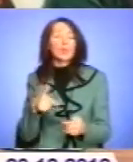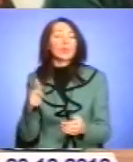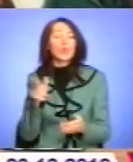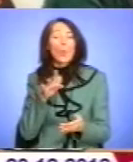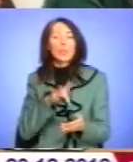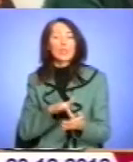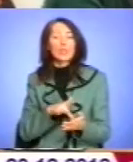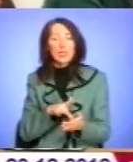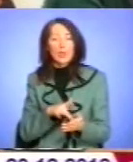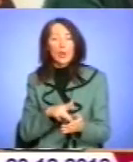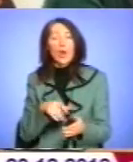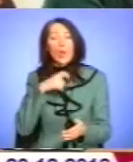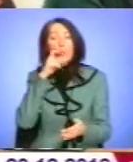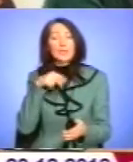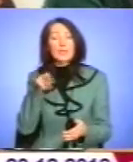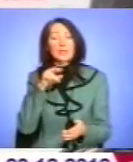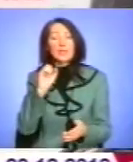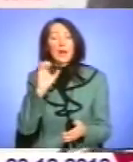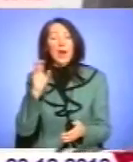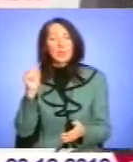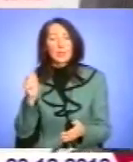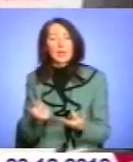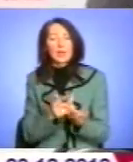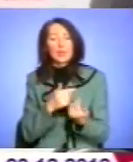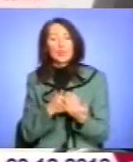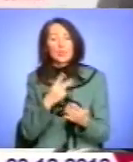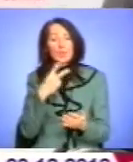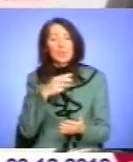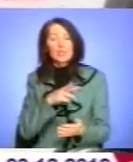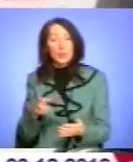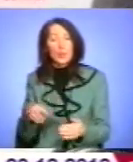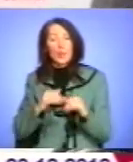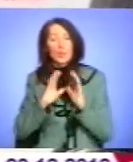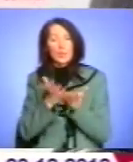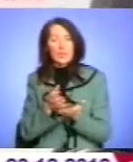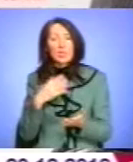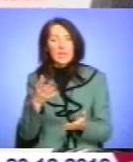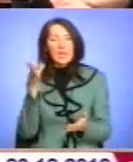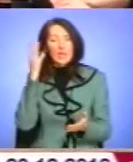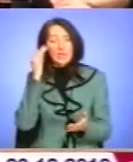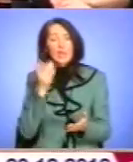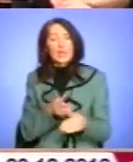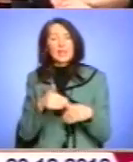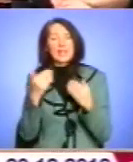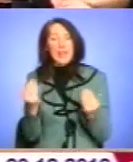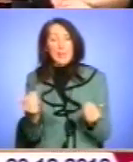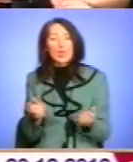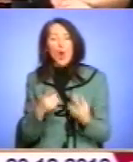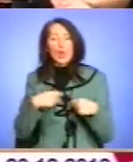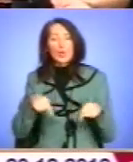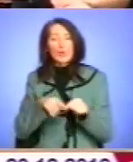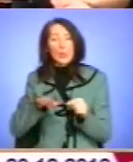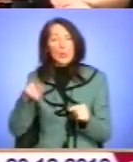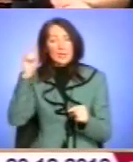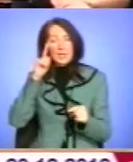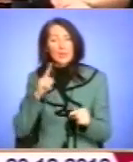Українська діаспора налічує більше як 20 мільйонів. У світі її вважають найбільш організованою після єврейської. В багатьох країнах діаспора розвинула